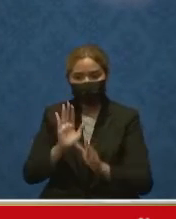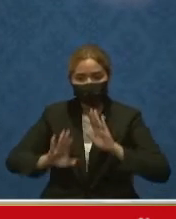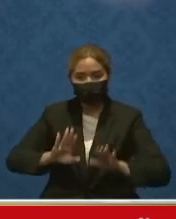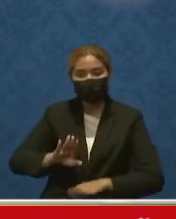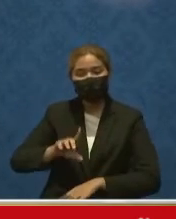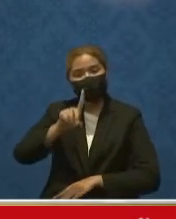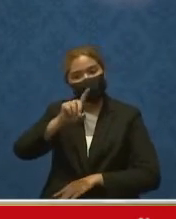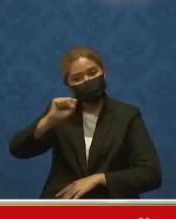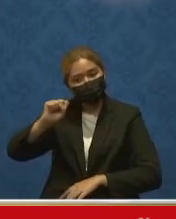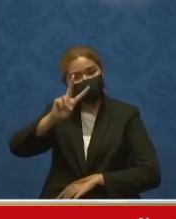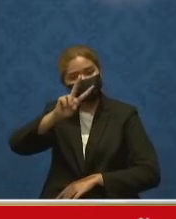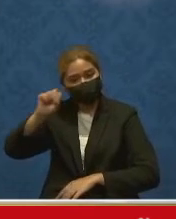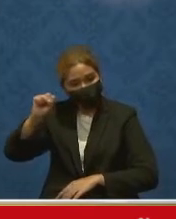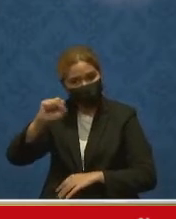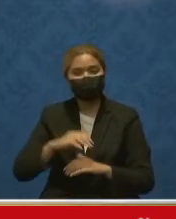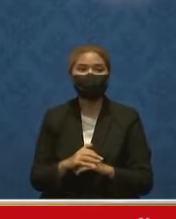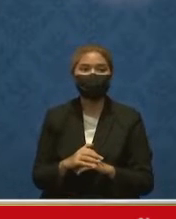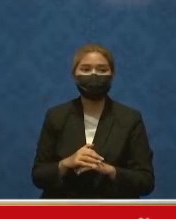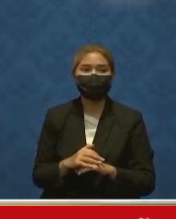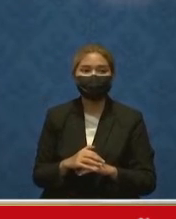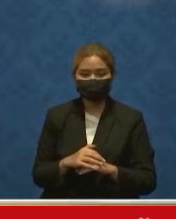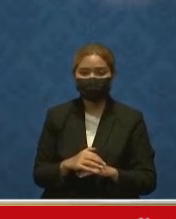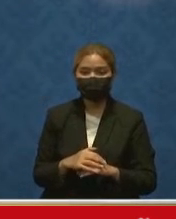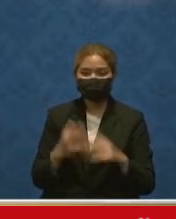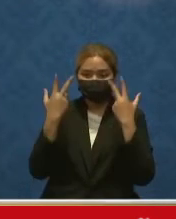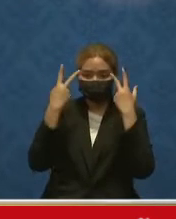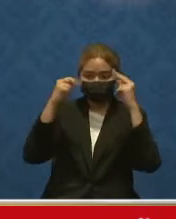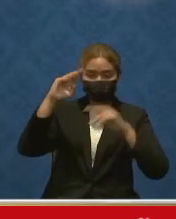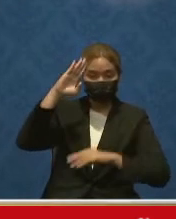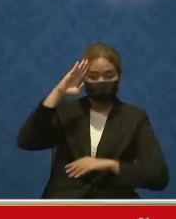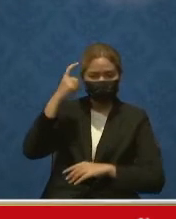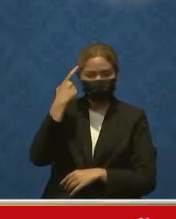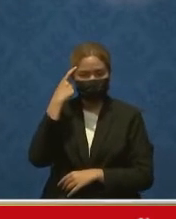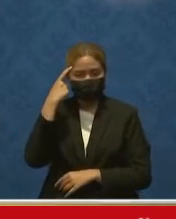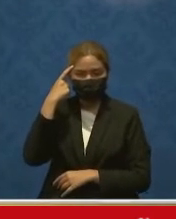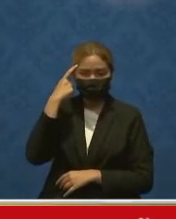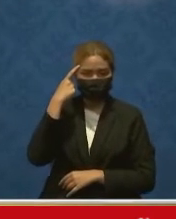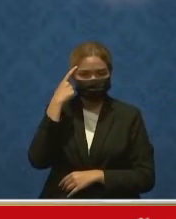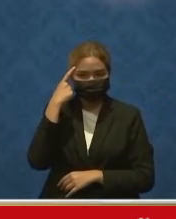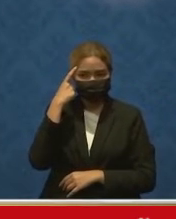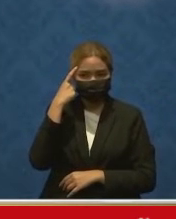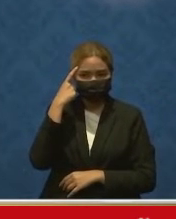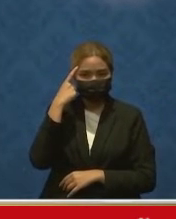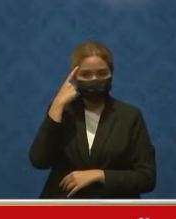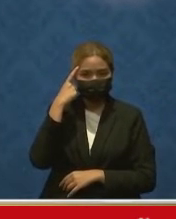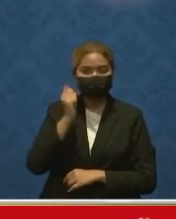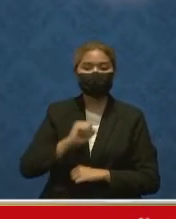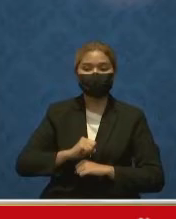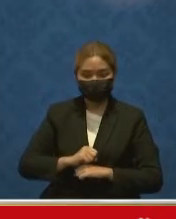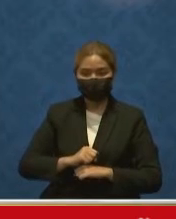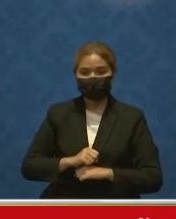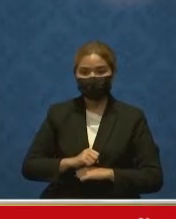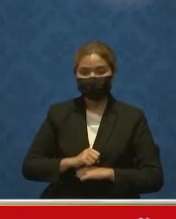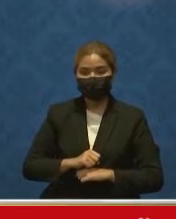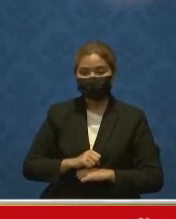ขนมตีฟังอยู่ด้วยนายกฟังอยู่ลองไปคลิปนะครับแสนสองแล้วเอาไปใช้อะไรเงินภาษีพี่น้องทั้ง